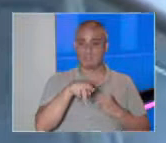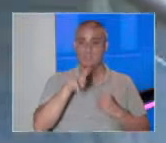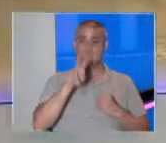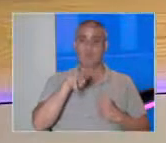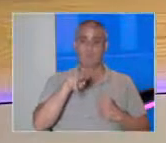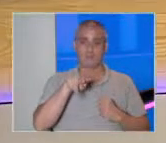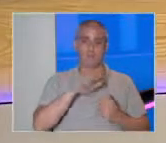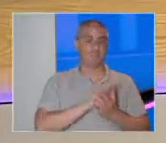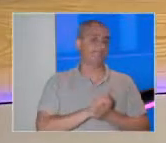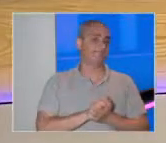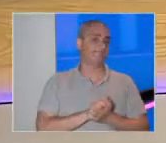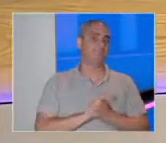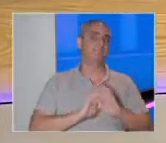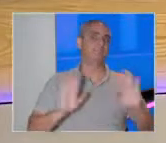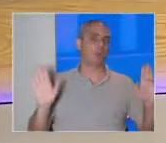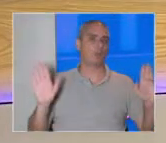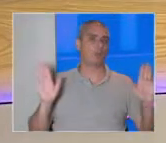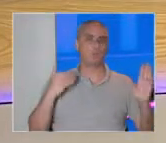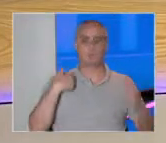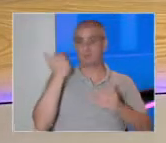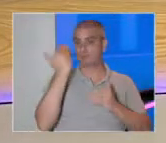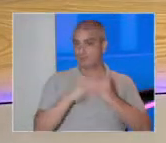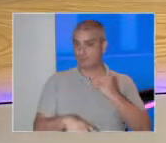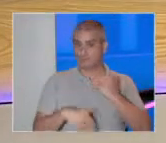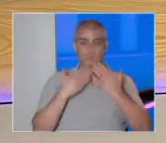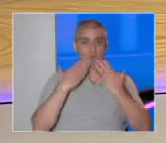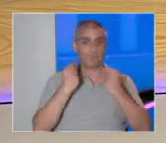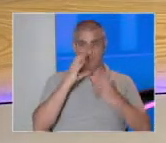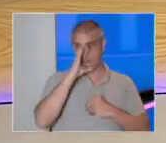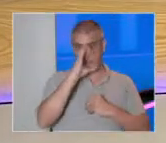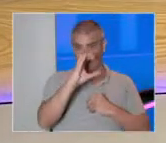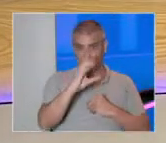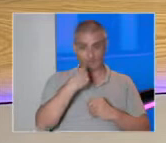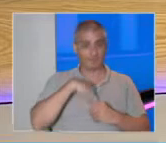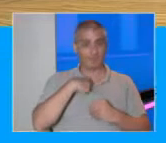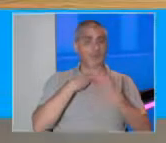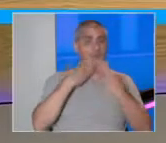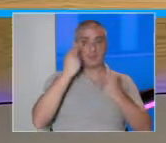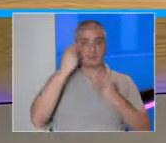1000 ו-2000. זהו, אנחנו מסיימים. תודה לכם שצפיתם